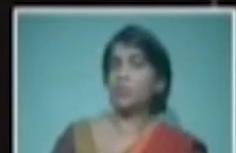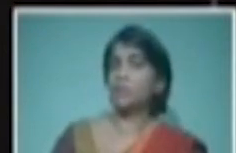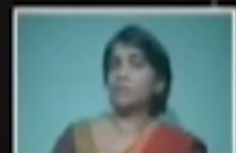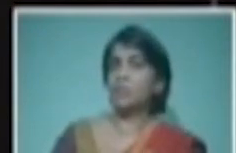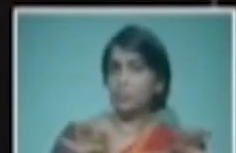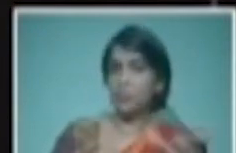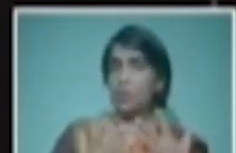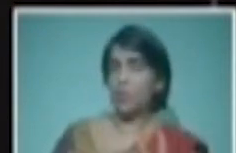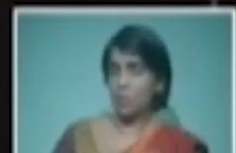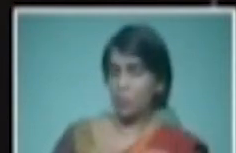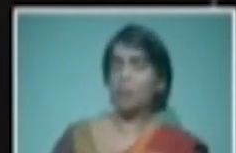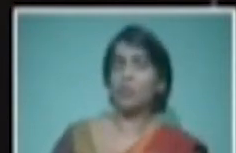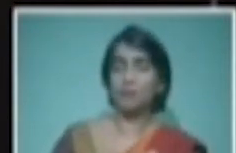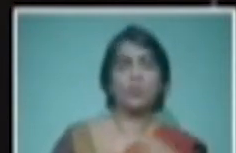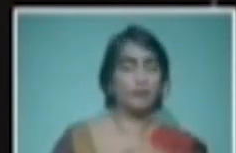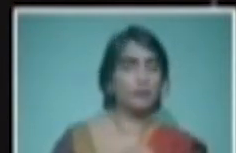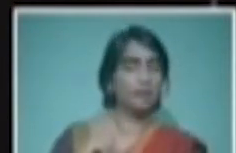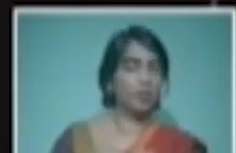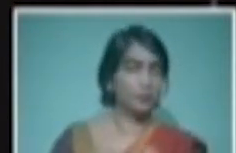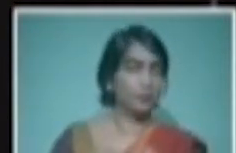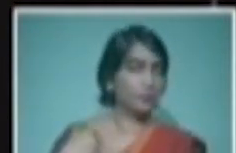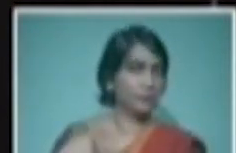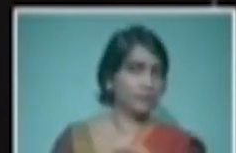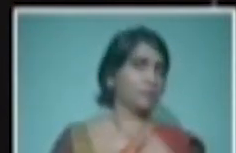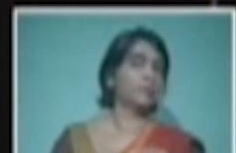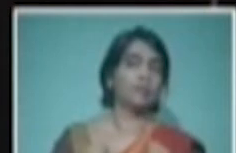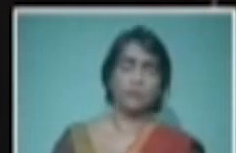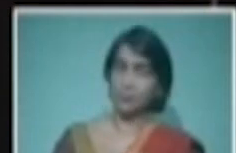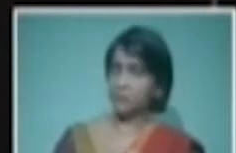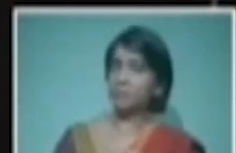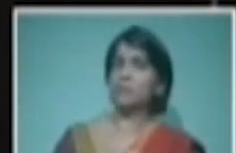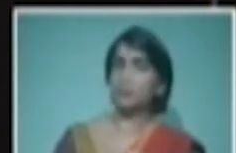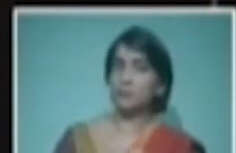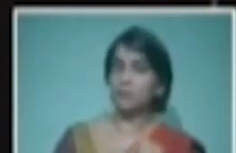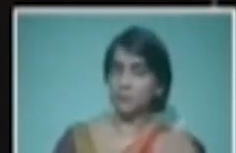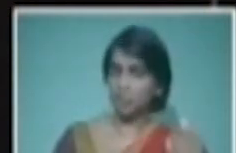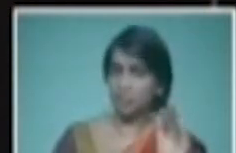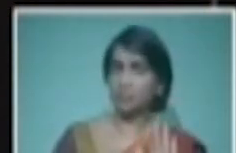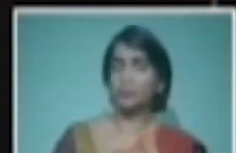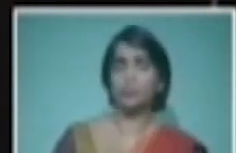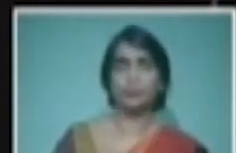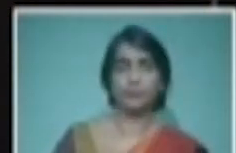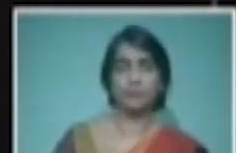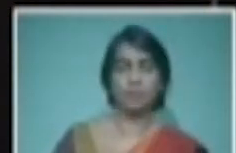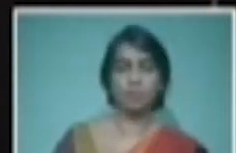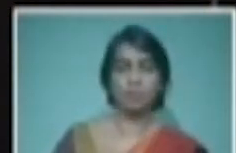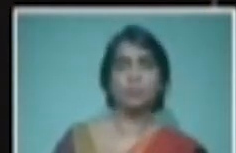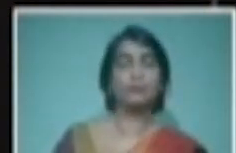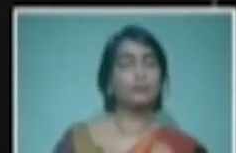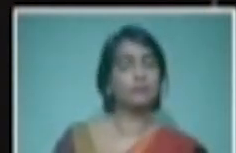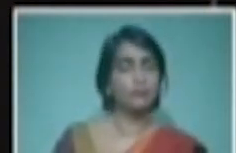කිරීමට අවශ්‍ය පියවර මෙම කර්මාන්තංශයේ විසින් සිදු කිරීම පවතිනවා ඒ